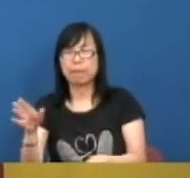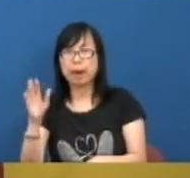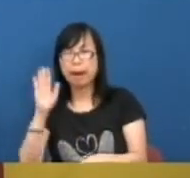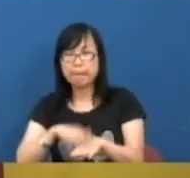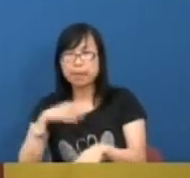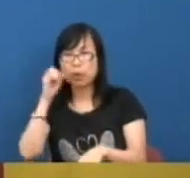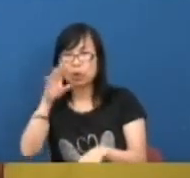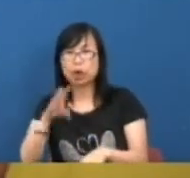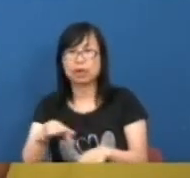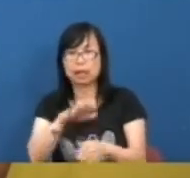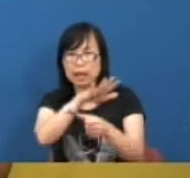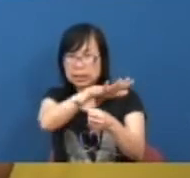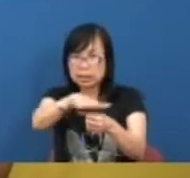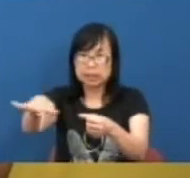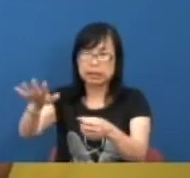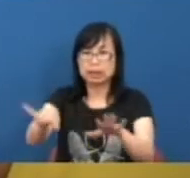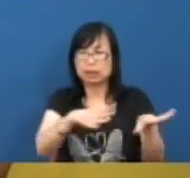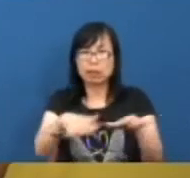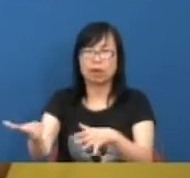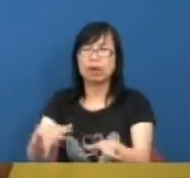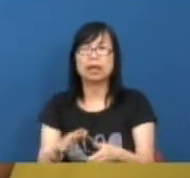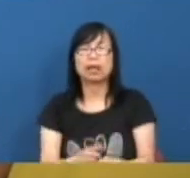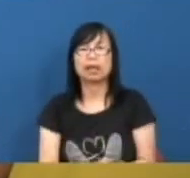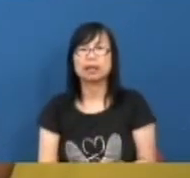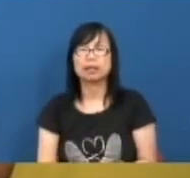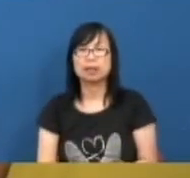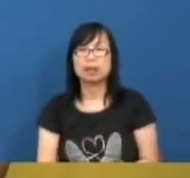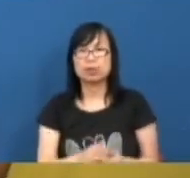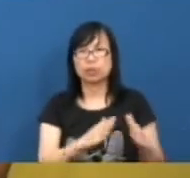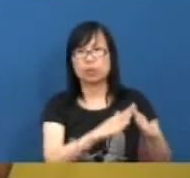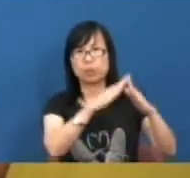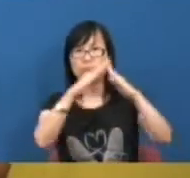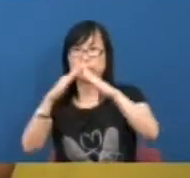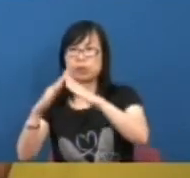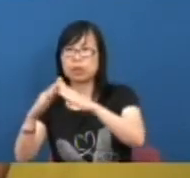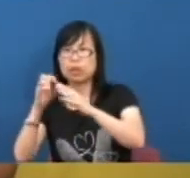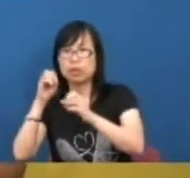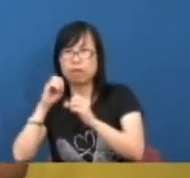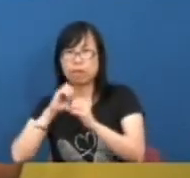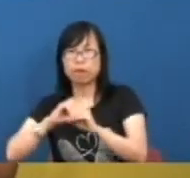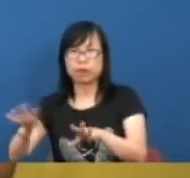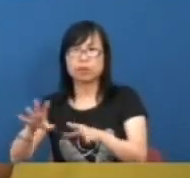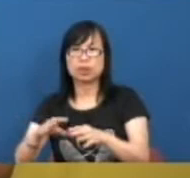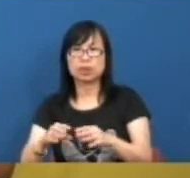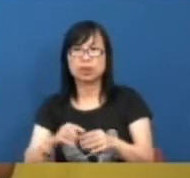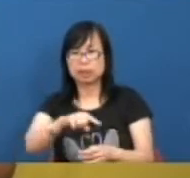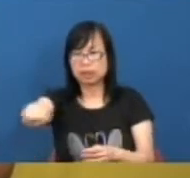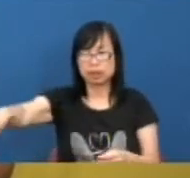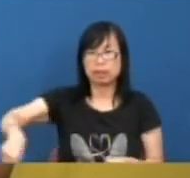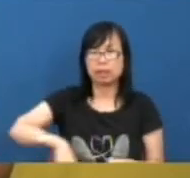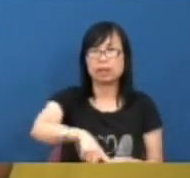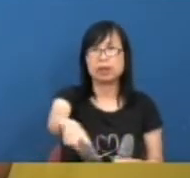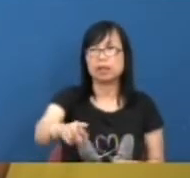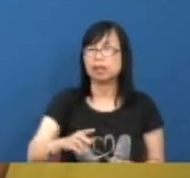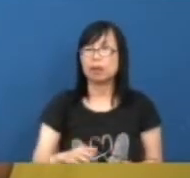就係填海啦，以至可能將一啲設施搬去岩洞啊，釋放啲土地出嚟。咁呢或者甚